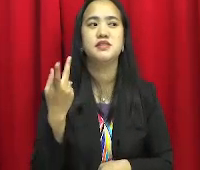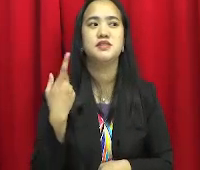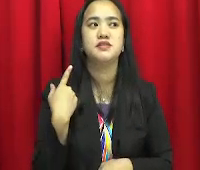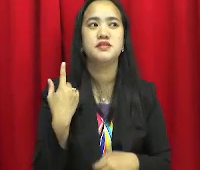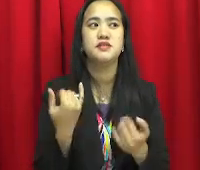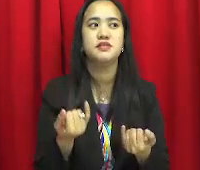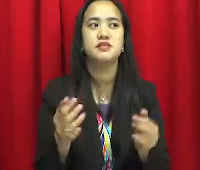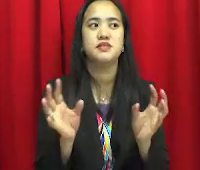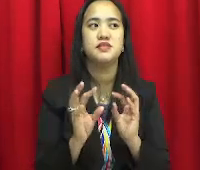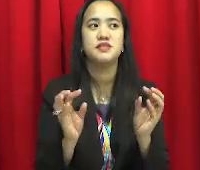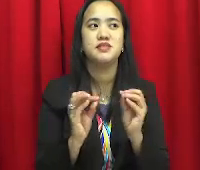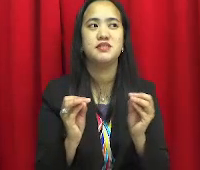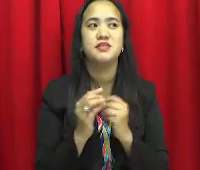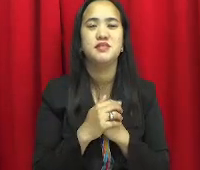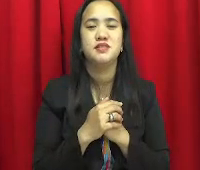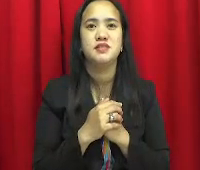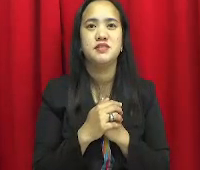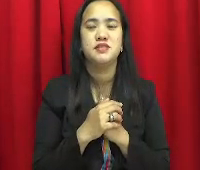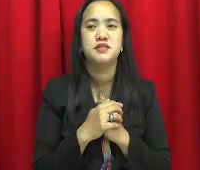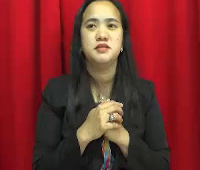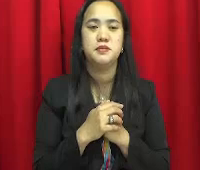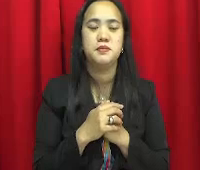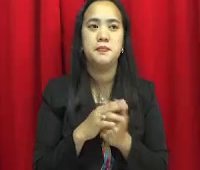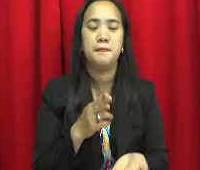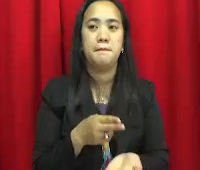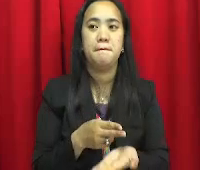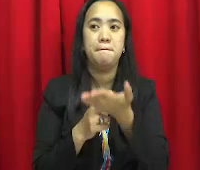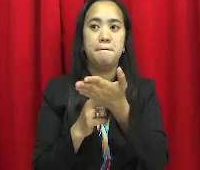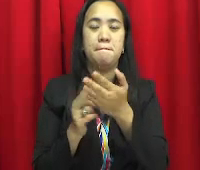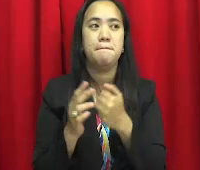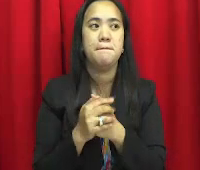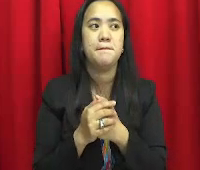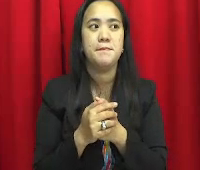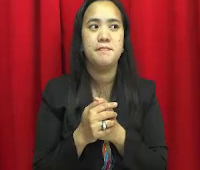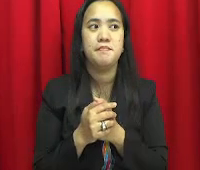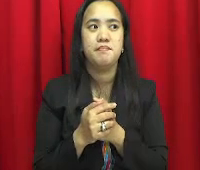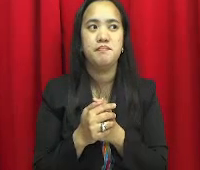man tayo ditong ano eh. Wala tayo ditong antang nito,